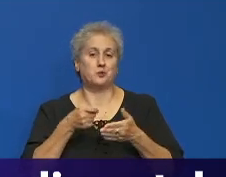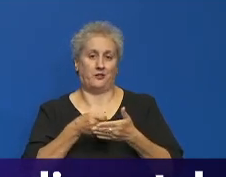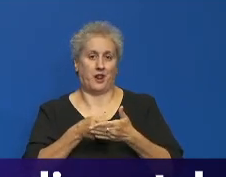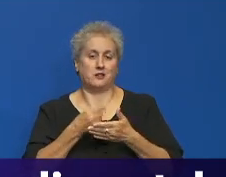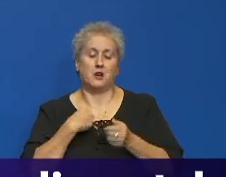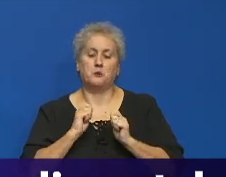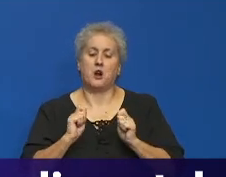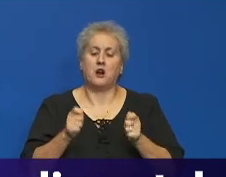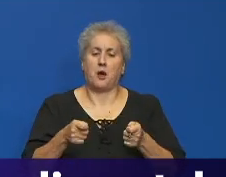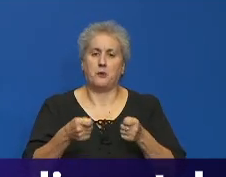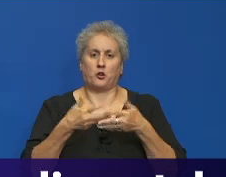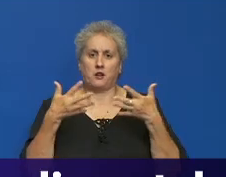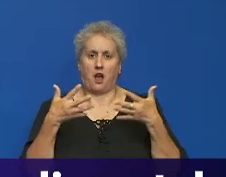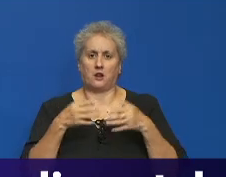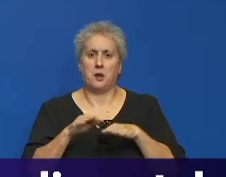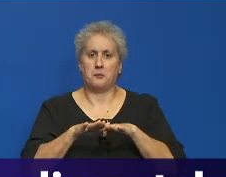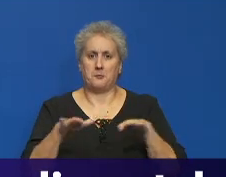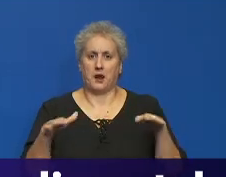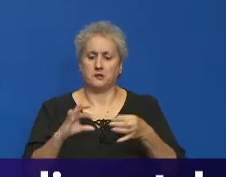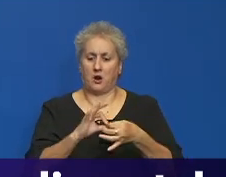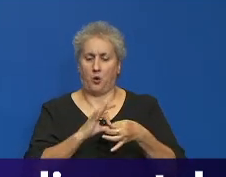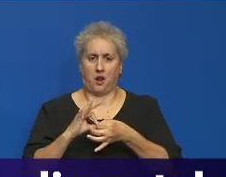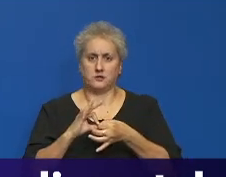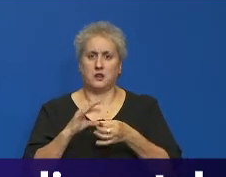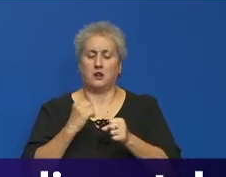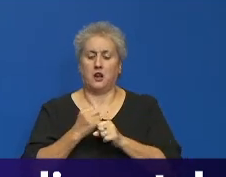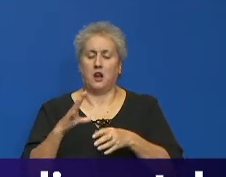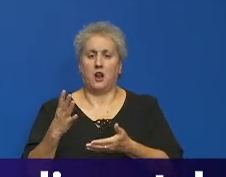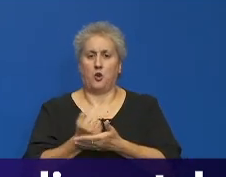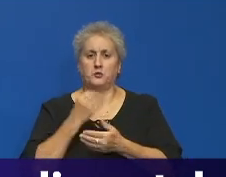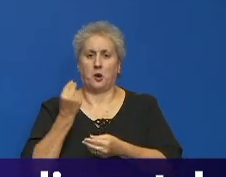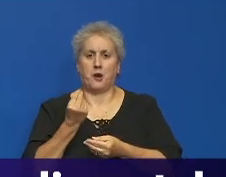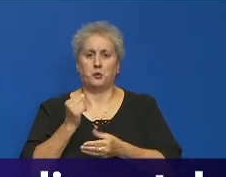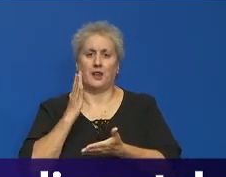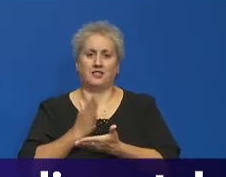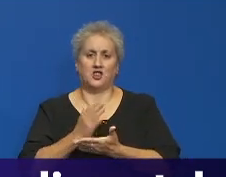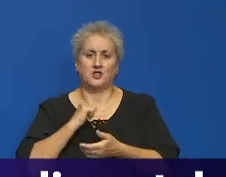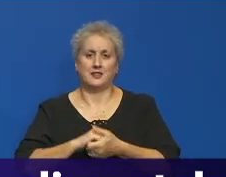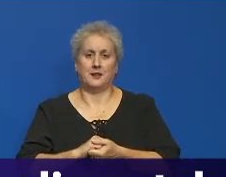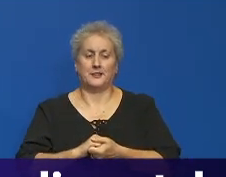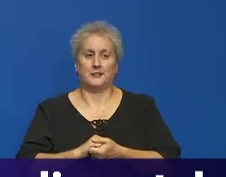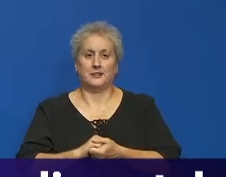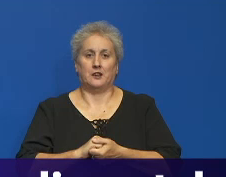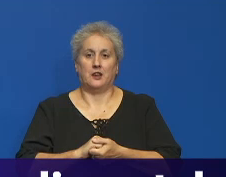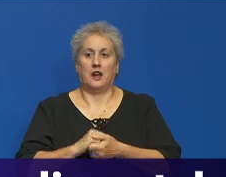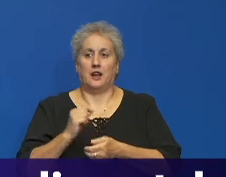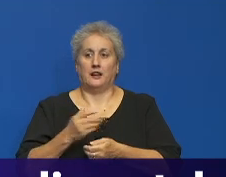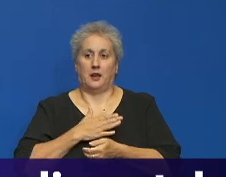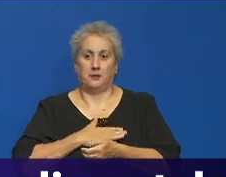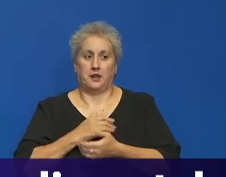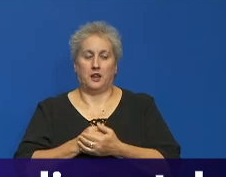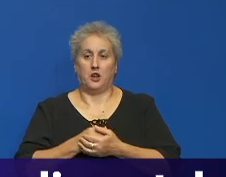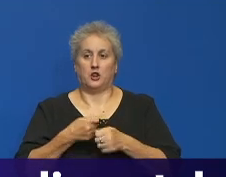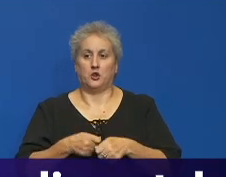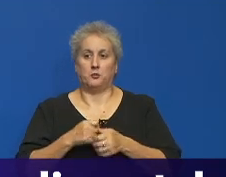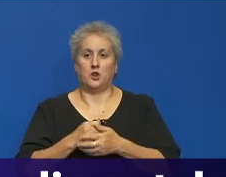va pune un raport clar pe masa coaliției, sunt sigur că vor lua cea mai bună decizie. Mulțumesc frumos! Dacă îmi permiteți, domnule